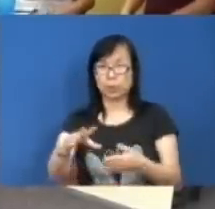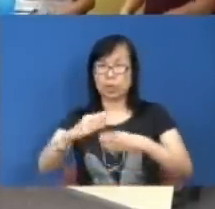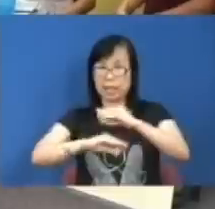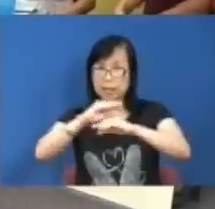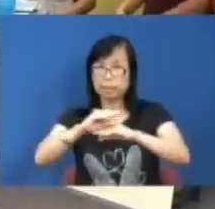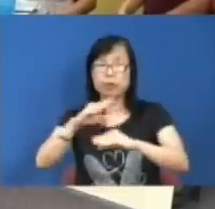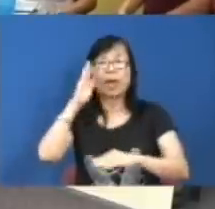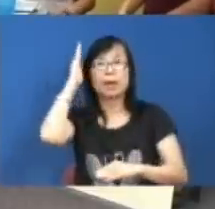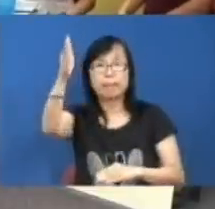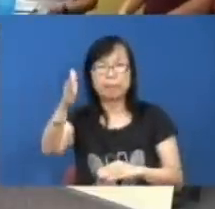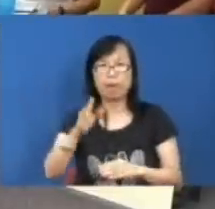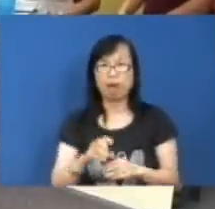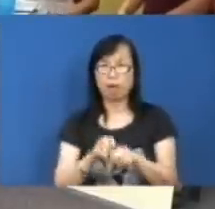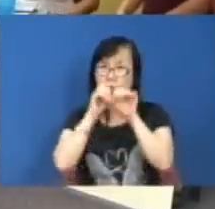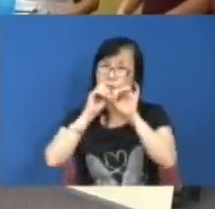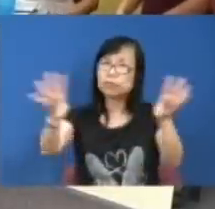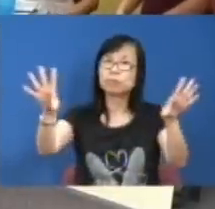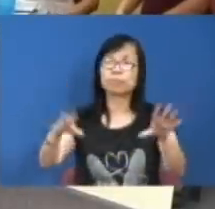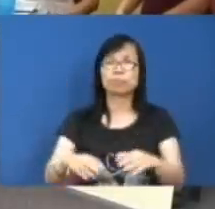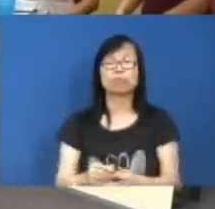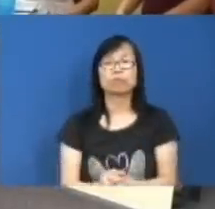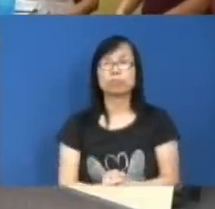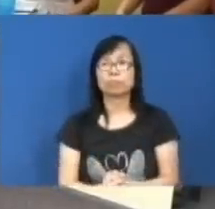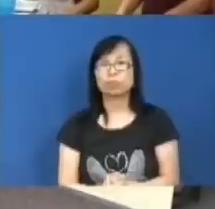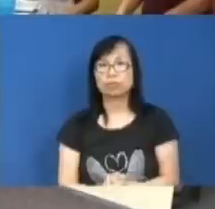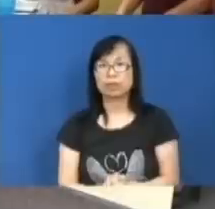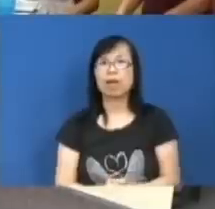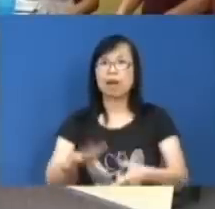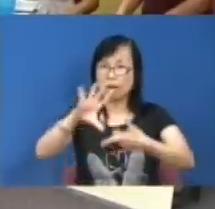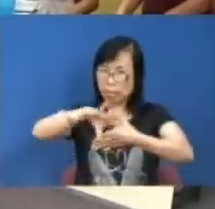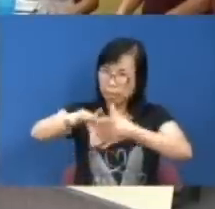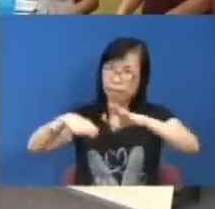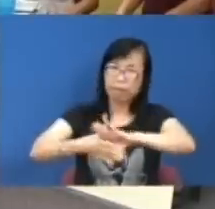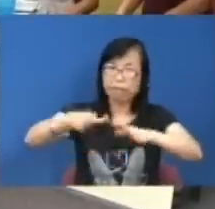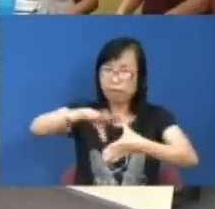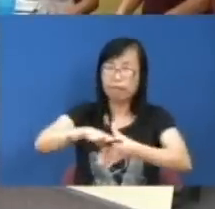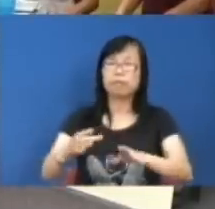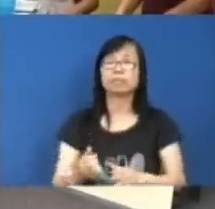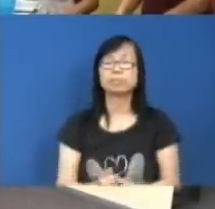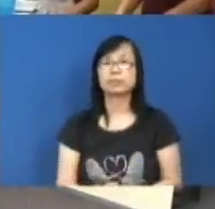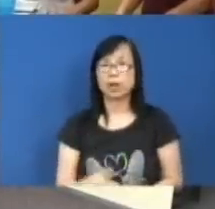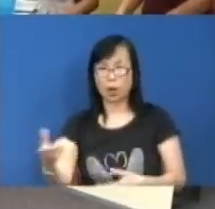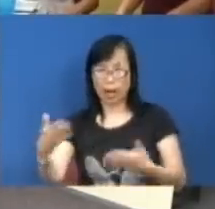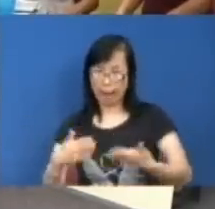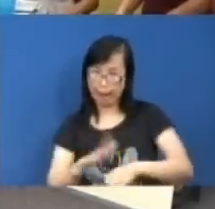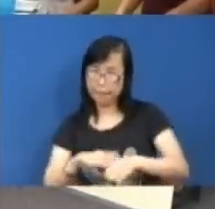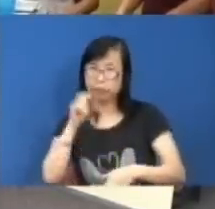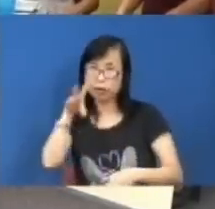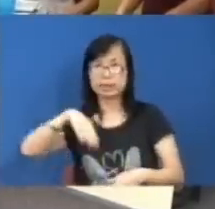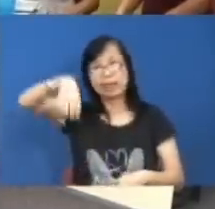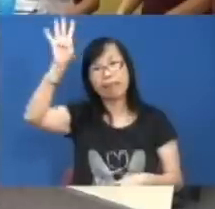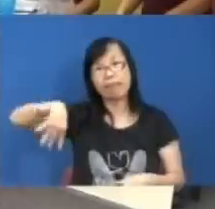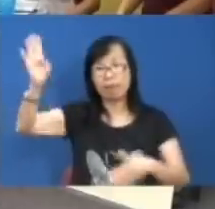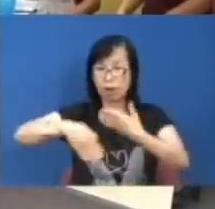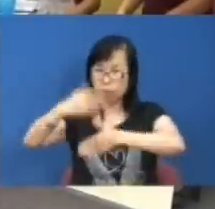你哋都希望能夠 推動， 即係係啦，整體嚟講去推動 整個嘅文化啦。 冇錯啦，因為我頭先解釋過啦，其實油漆咧就係樓宇